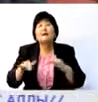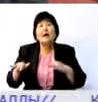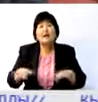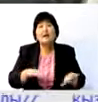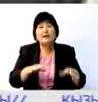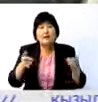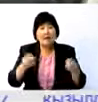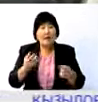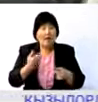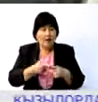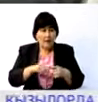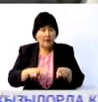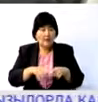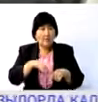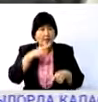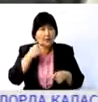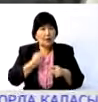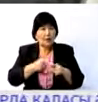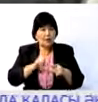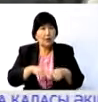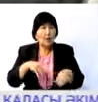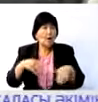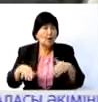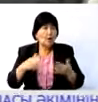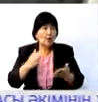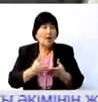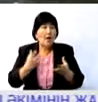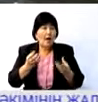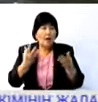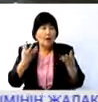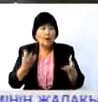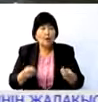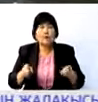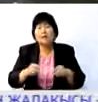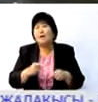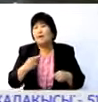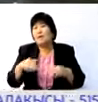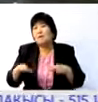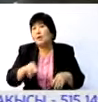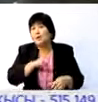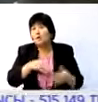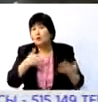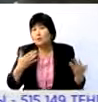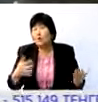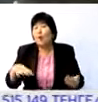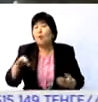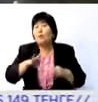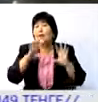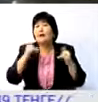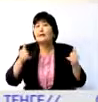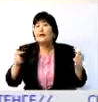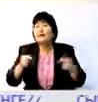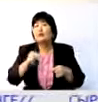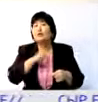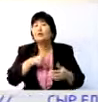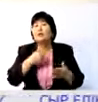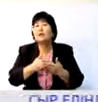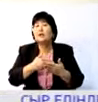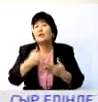Әрекет демекші, біразында сол әлжуаз болғандықтан әлі күнге дейін әбжіл қимыл жоқ. Облыс бойынша қазір өкінге нақты жұмыс жасап